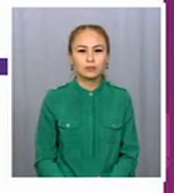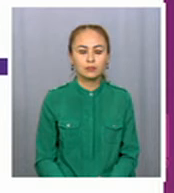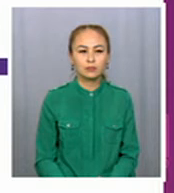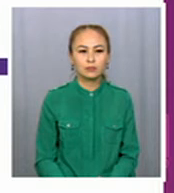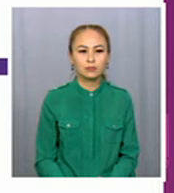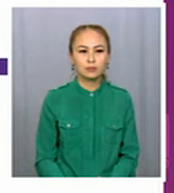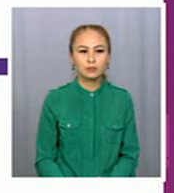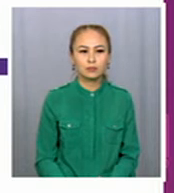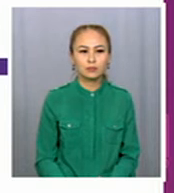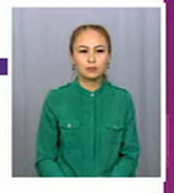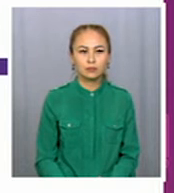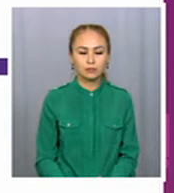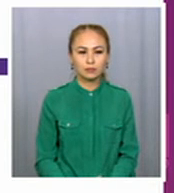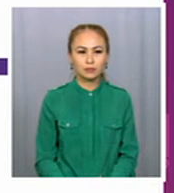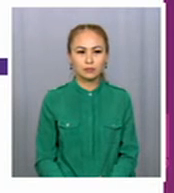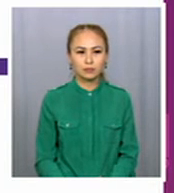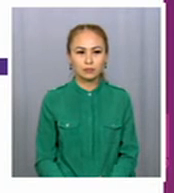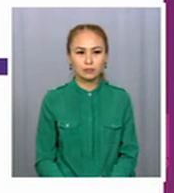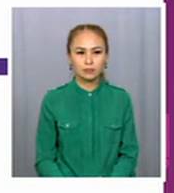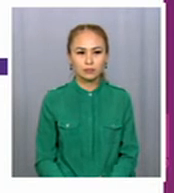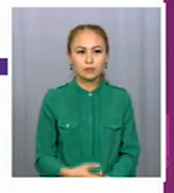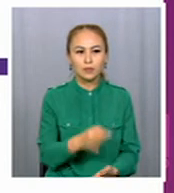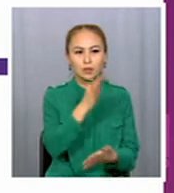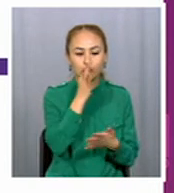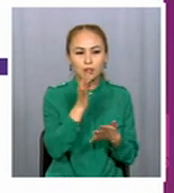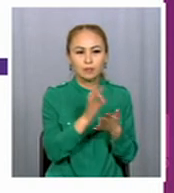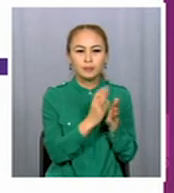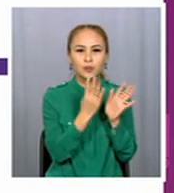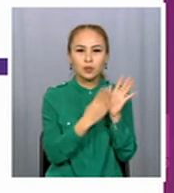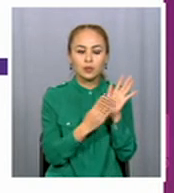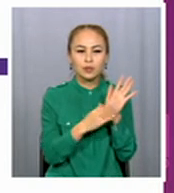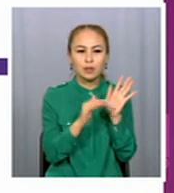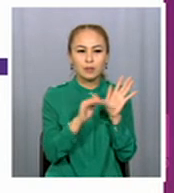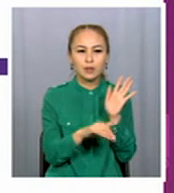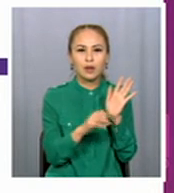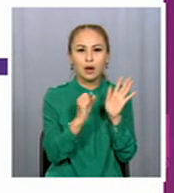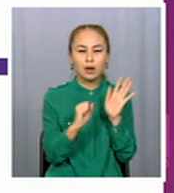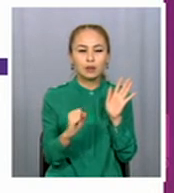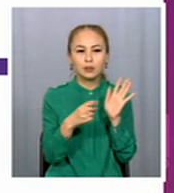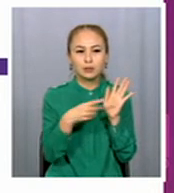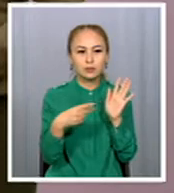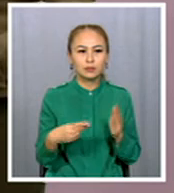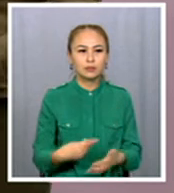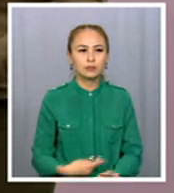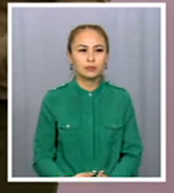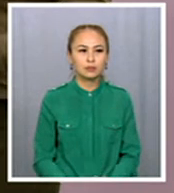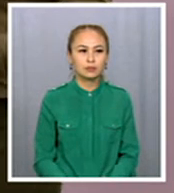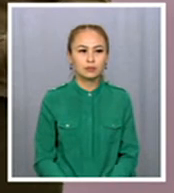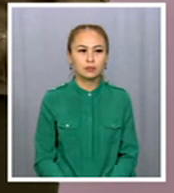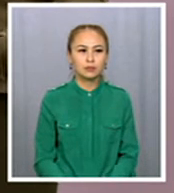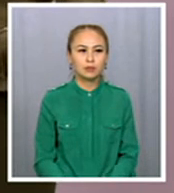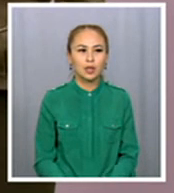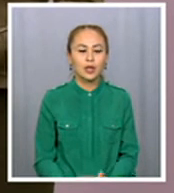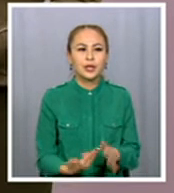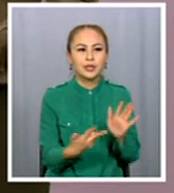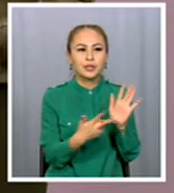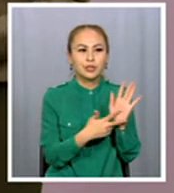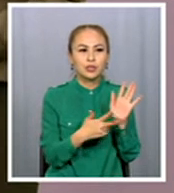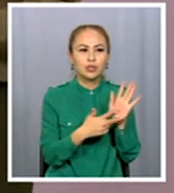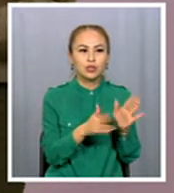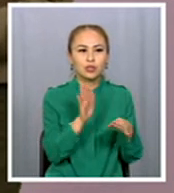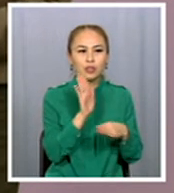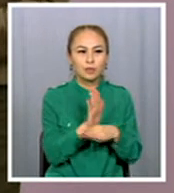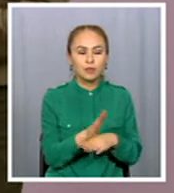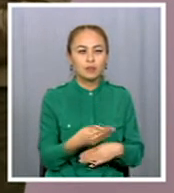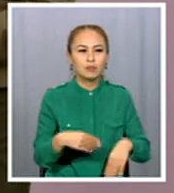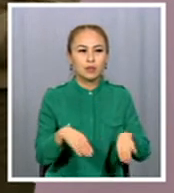әріптік көбейткішті жазамыз. Жауабы 90000-аға тең болды. 8-ші тапсырма.